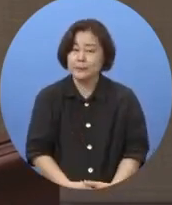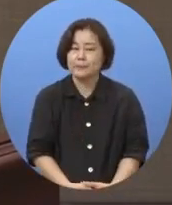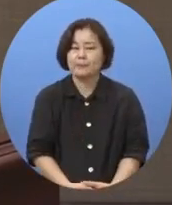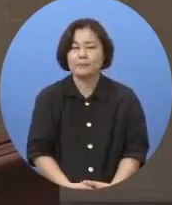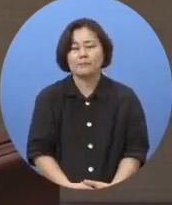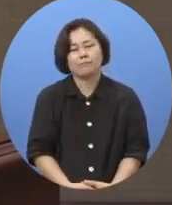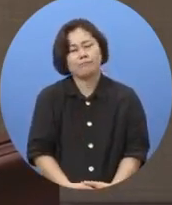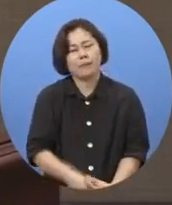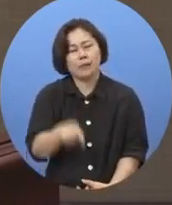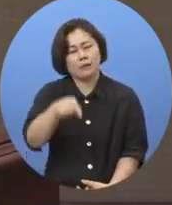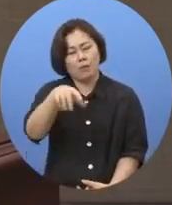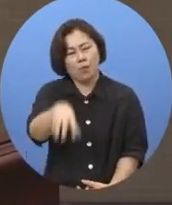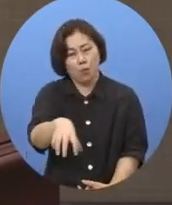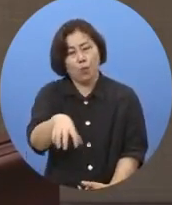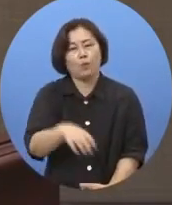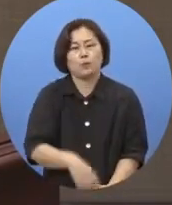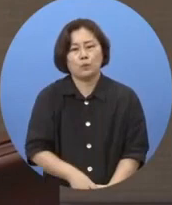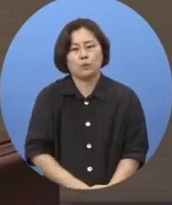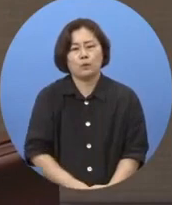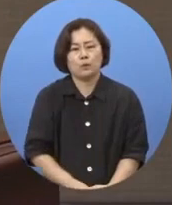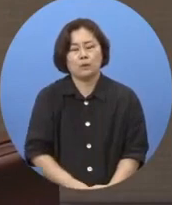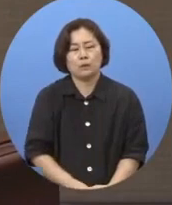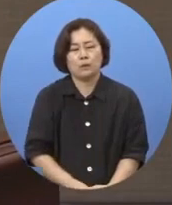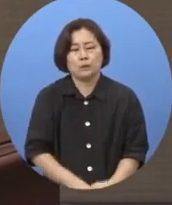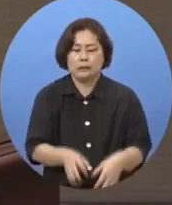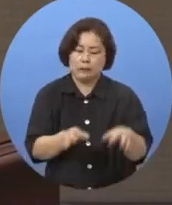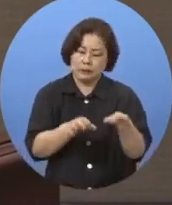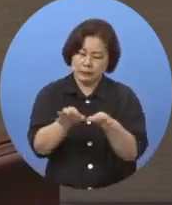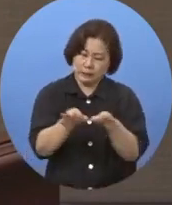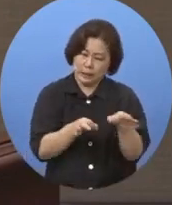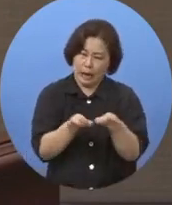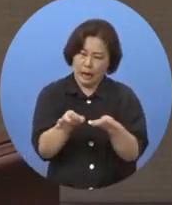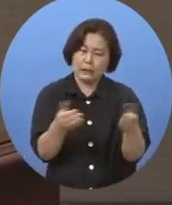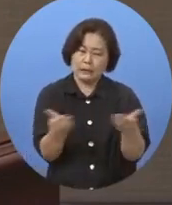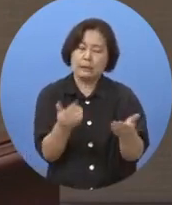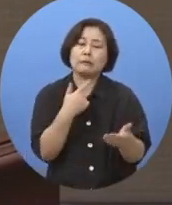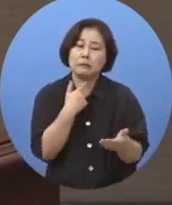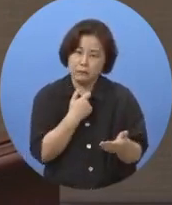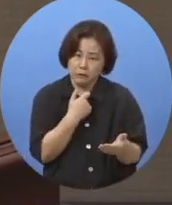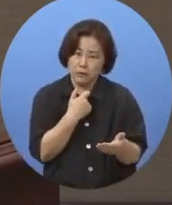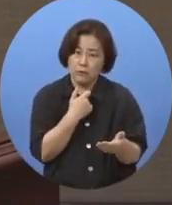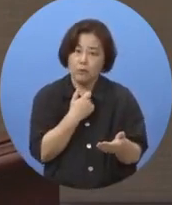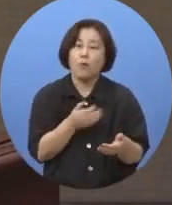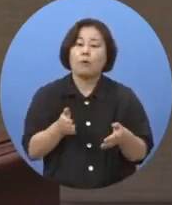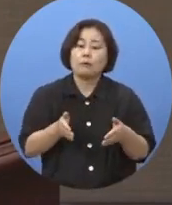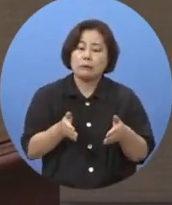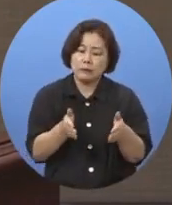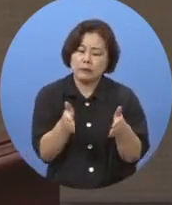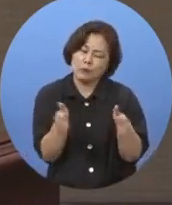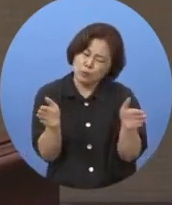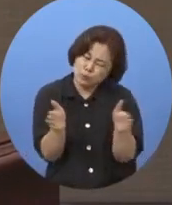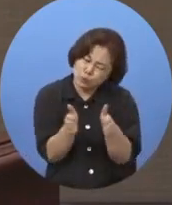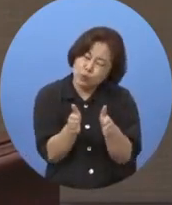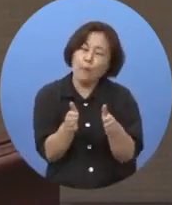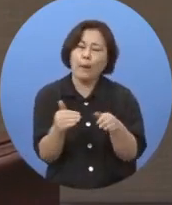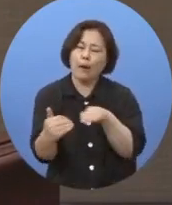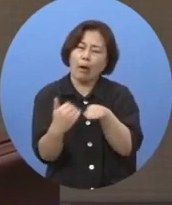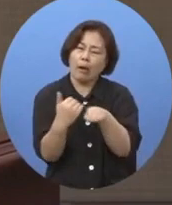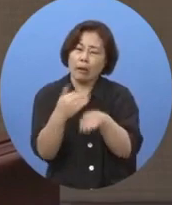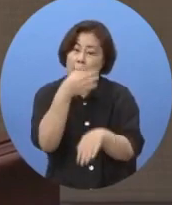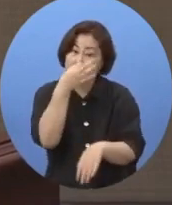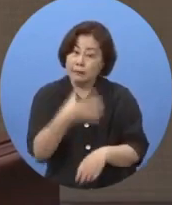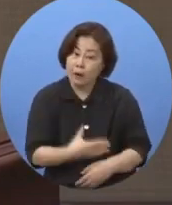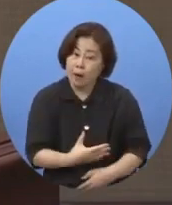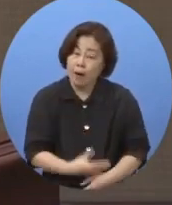대상지가 영업적인 시장 내부의 위치해 있고 도로가 협소한 여건 등을